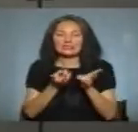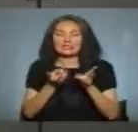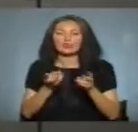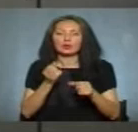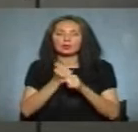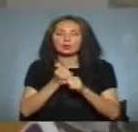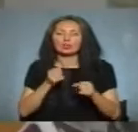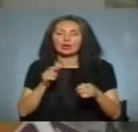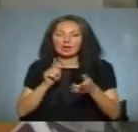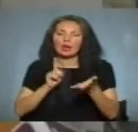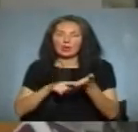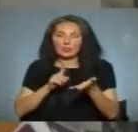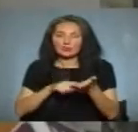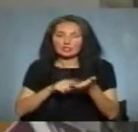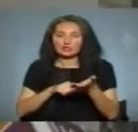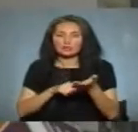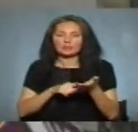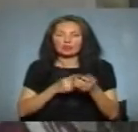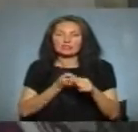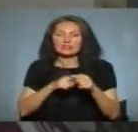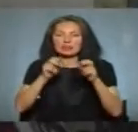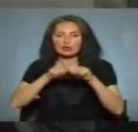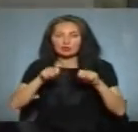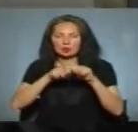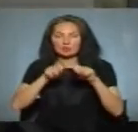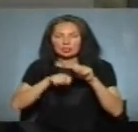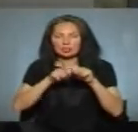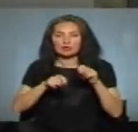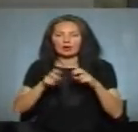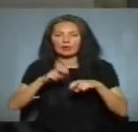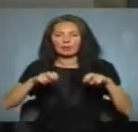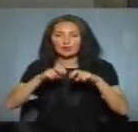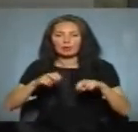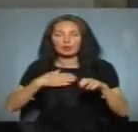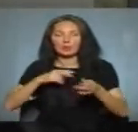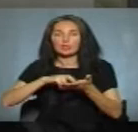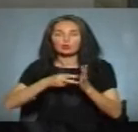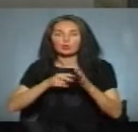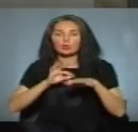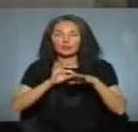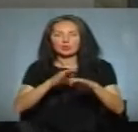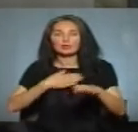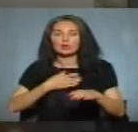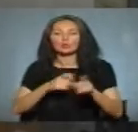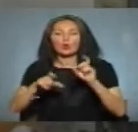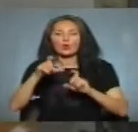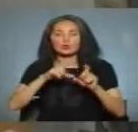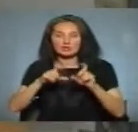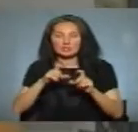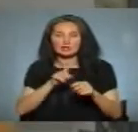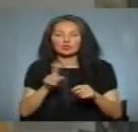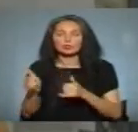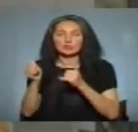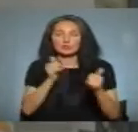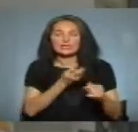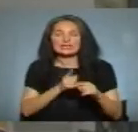близько півроку. Ці дослідження ми плануємо проводити в нашому університеті, але для того, щоб забезпечити їх фінансово, ми подали